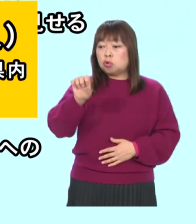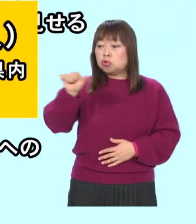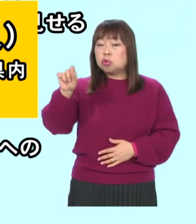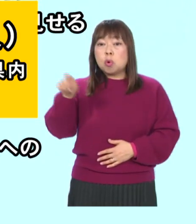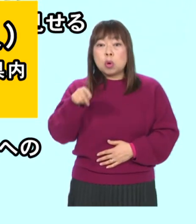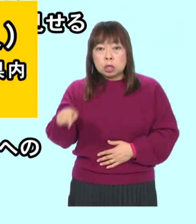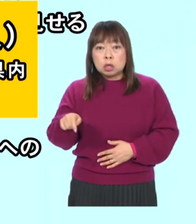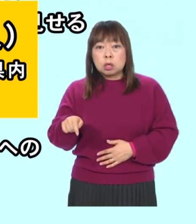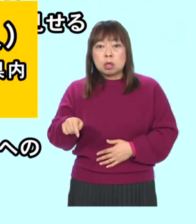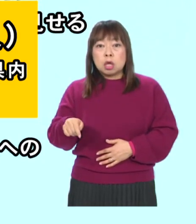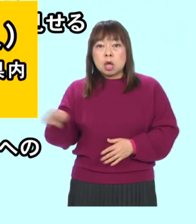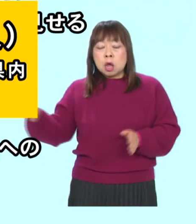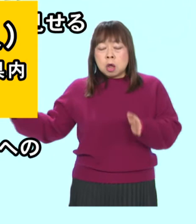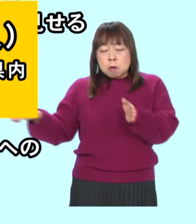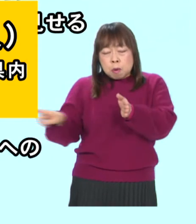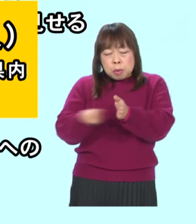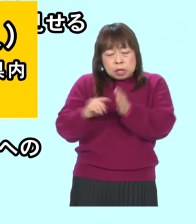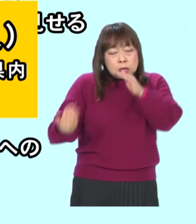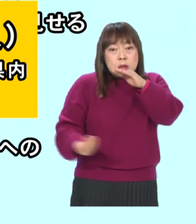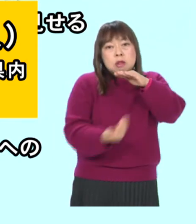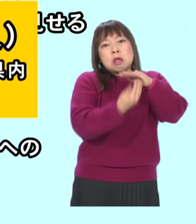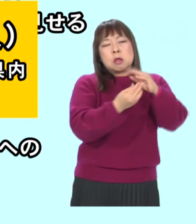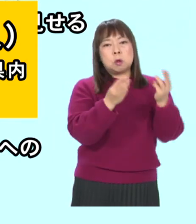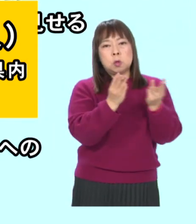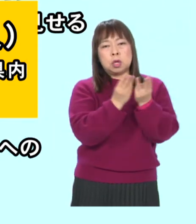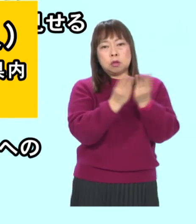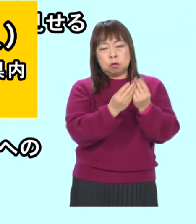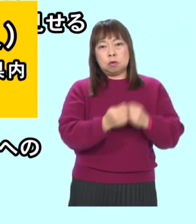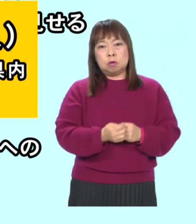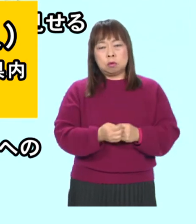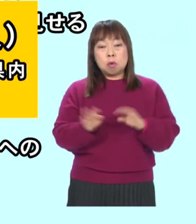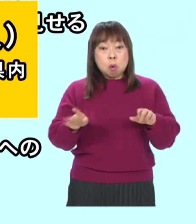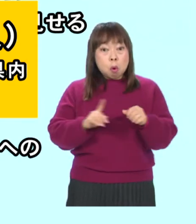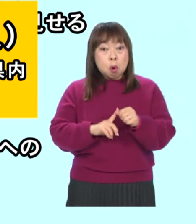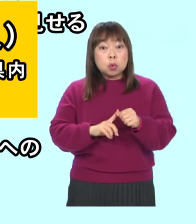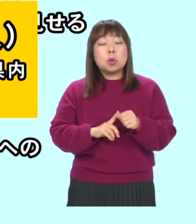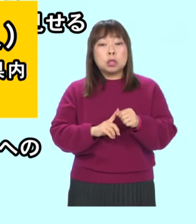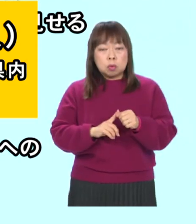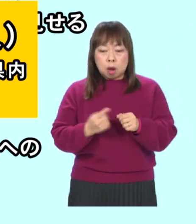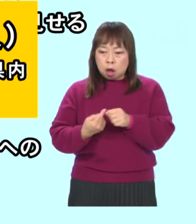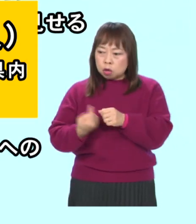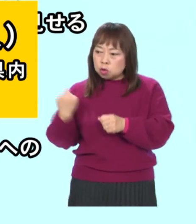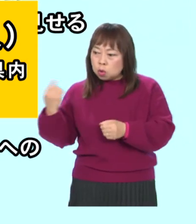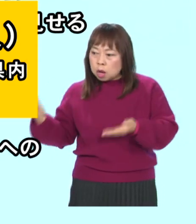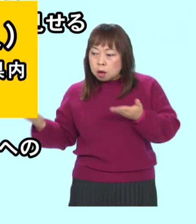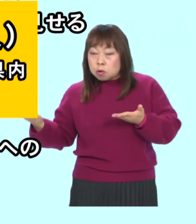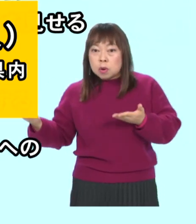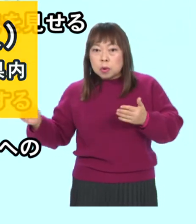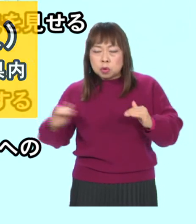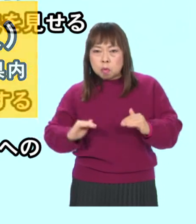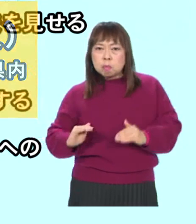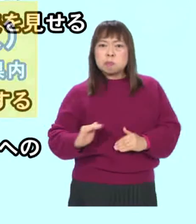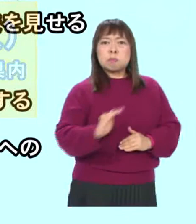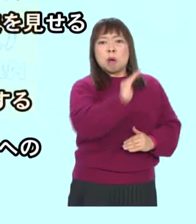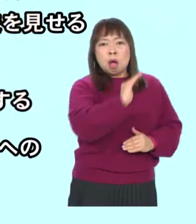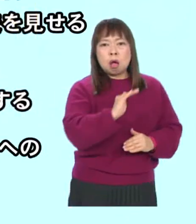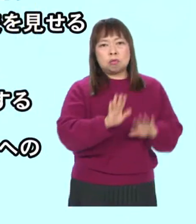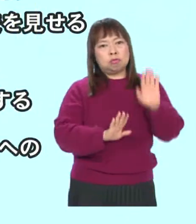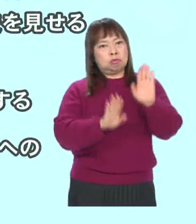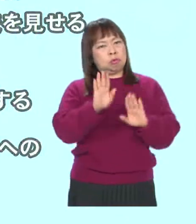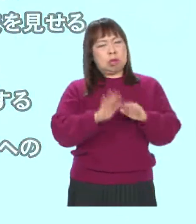過去最高を記録しました。また本年は昨年を上回るペースで認知しています